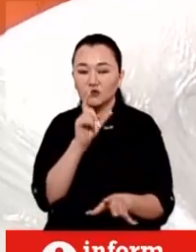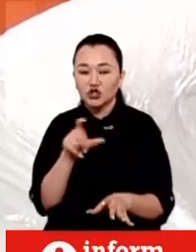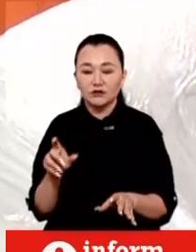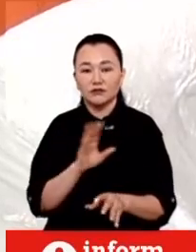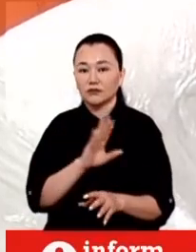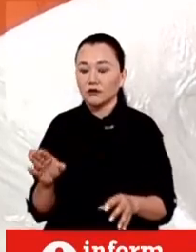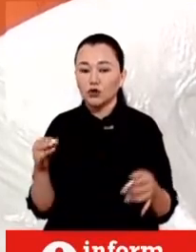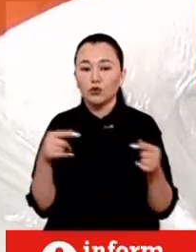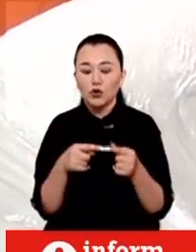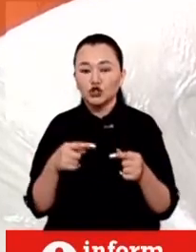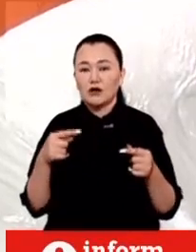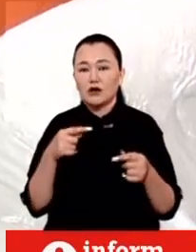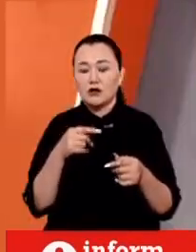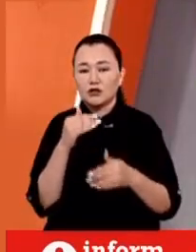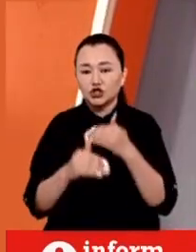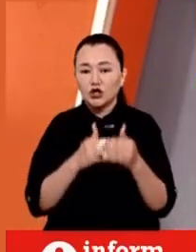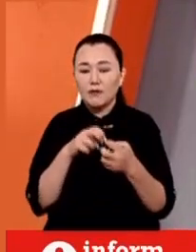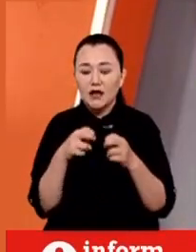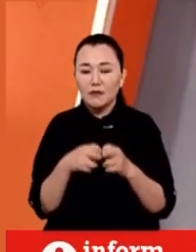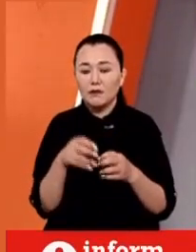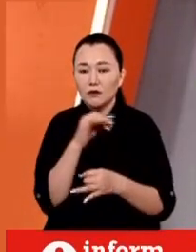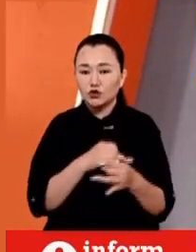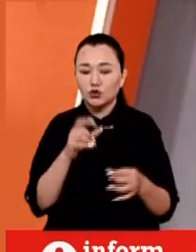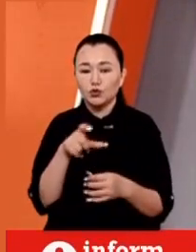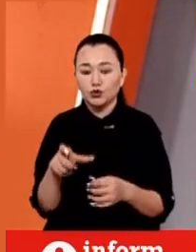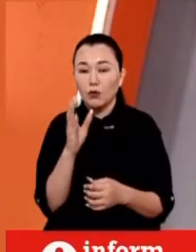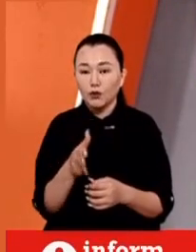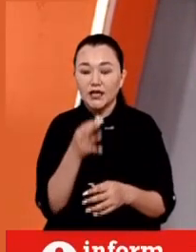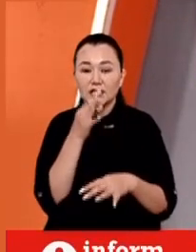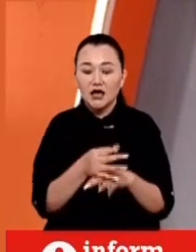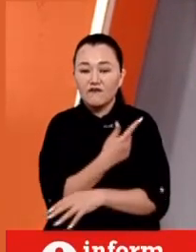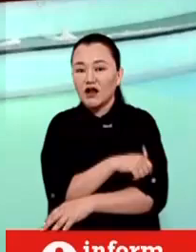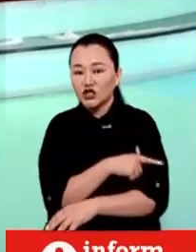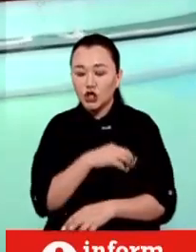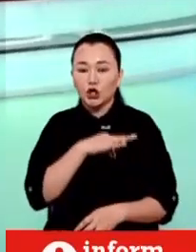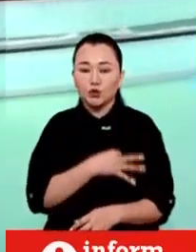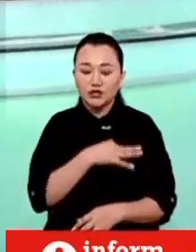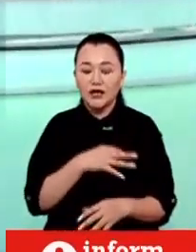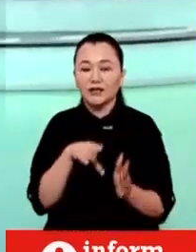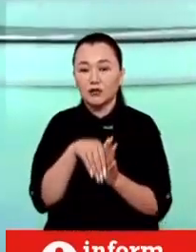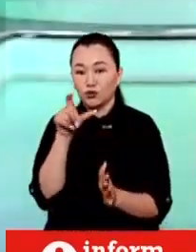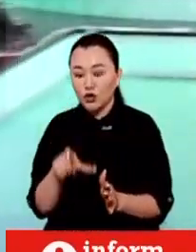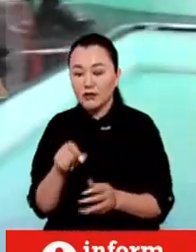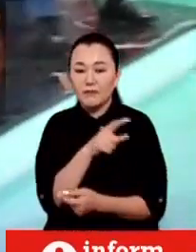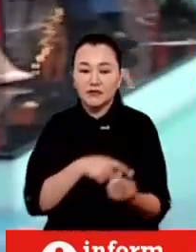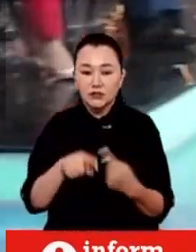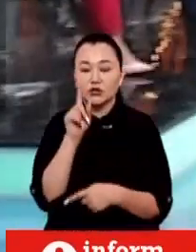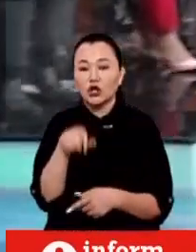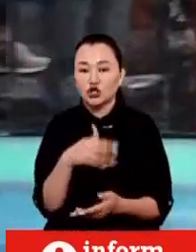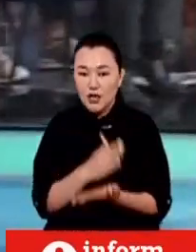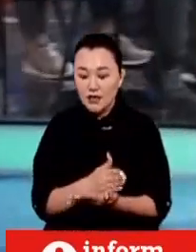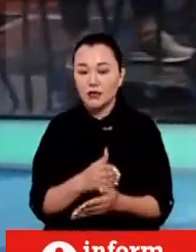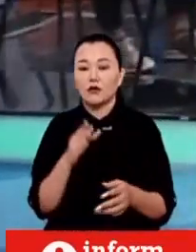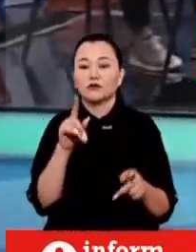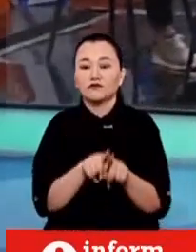емес, нақты қадамдармен мәселелерді көтеріп жүрген жандар болады. Атап айтар болсақ, дәрігерлер, заңгерлер, депутат пен кәсіпкерлер де бар. Сонымен